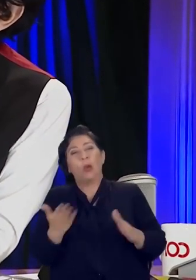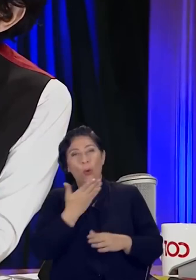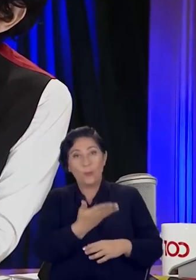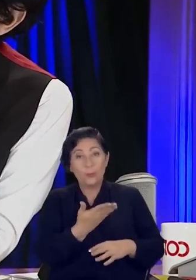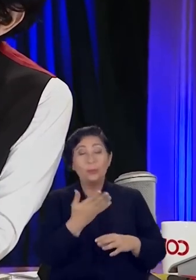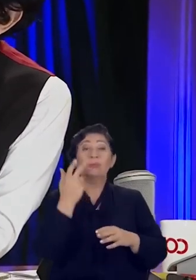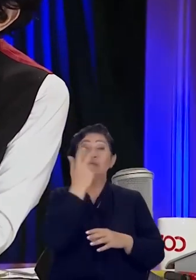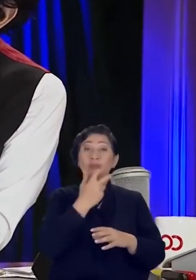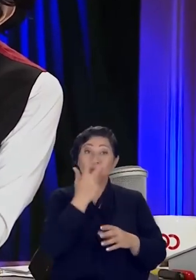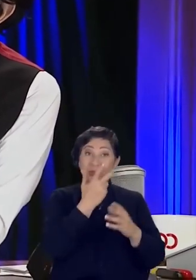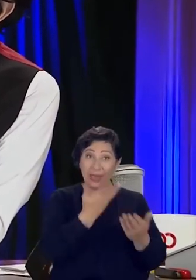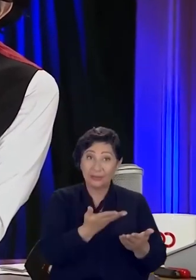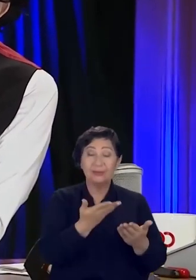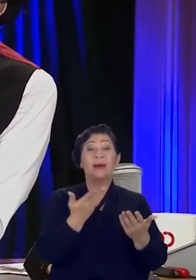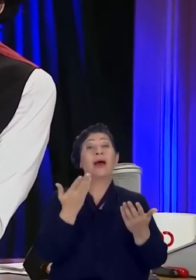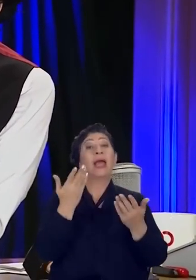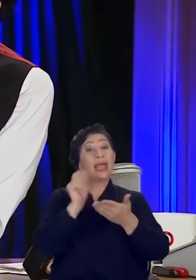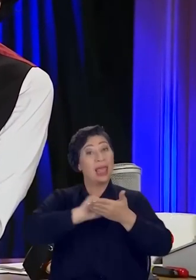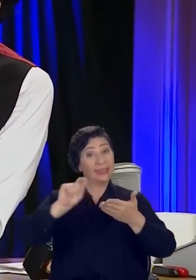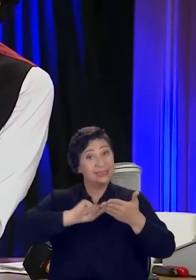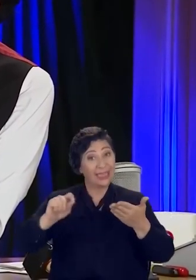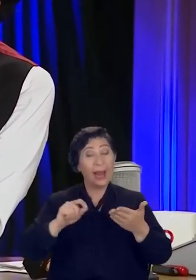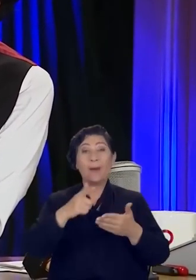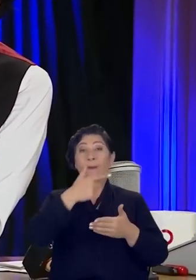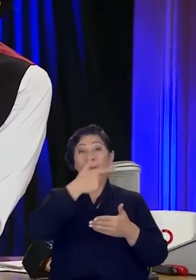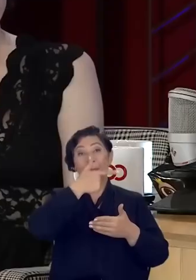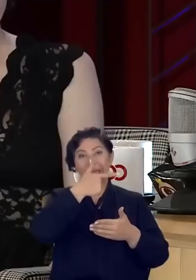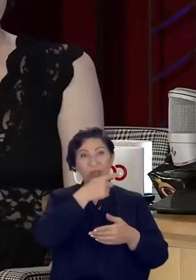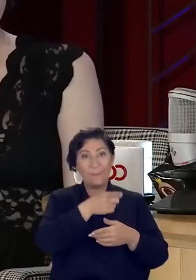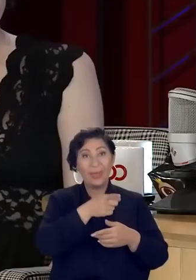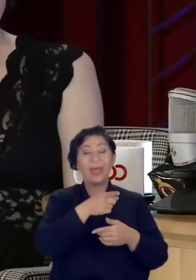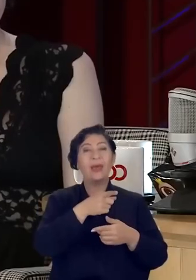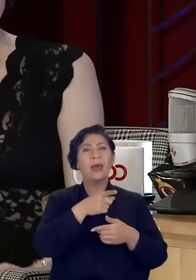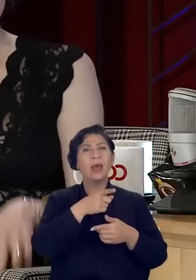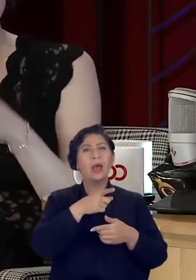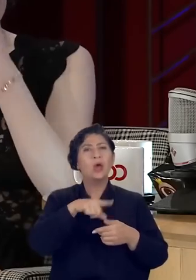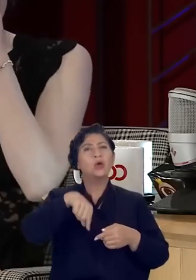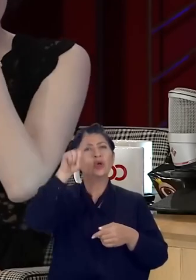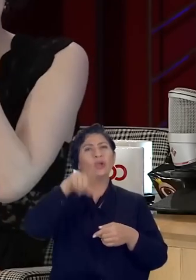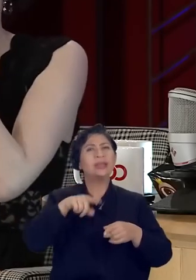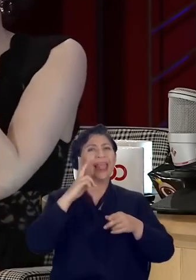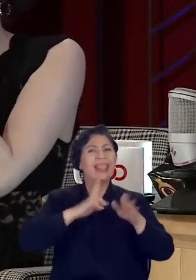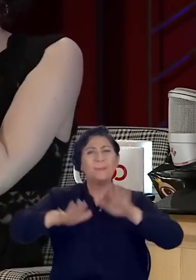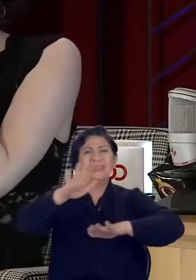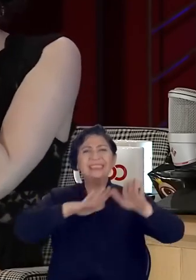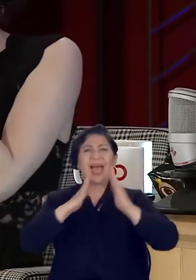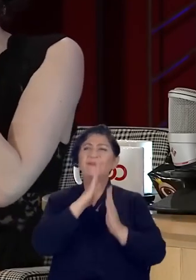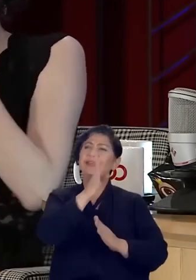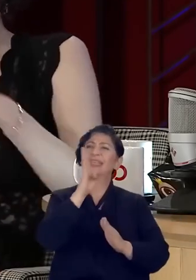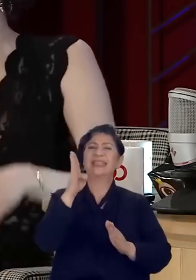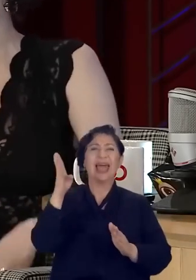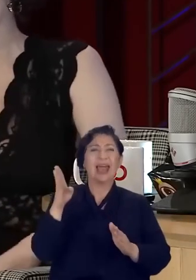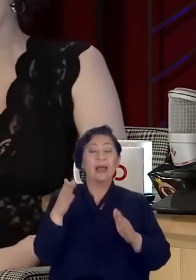Hem müzisyendir, hem yazardır. Perşembeleri de gündelikçi olarak birçok eve